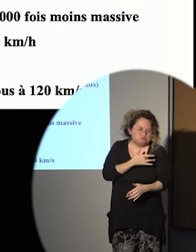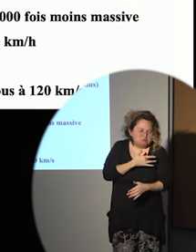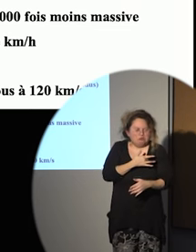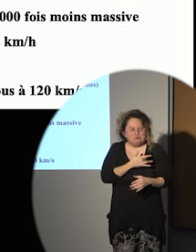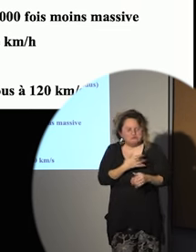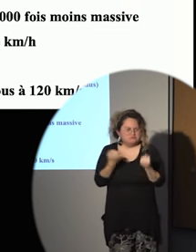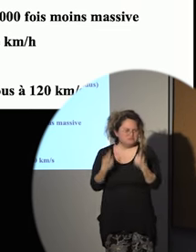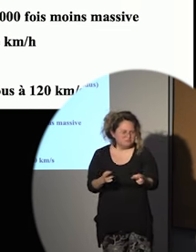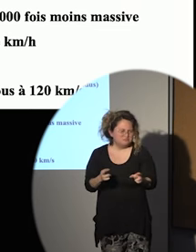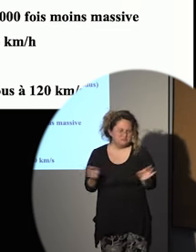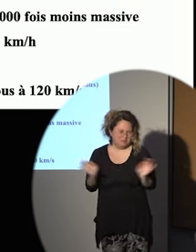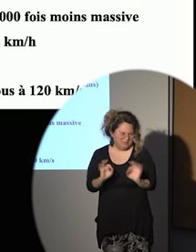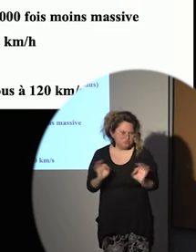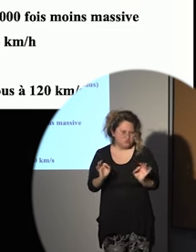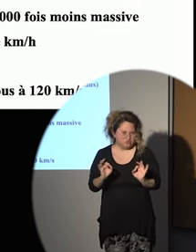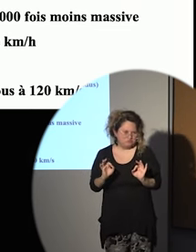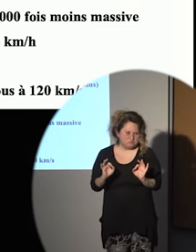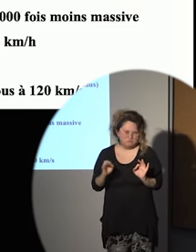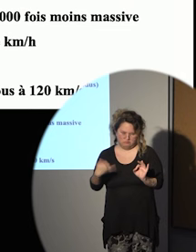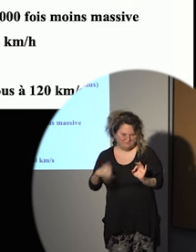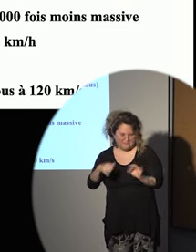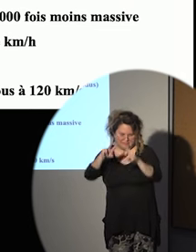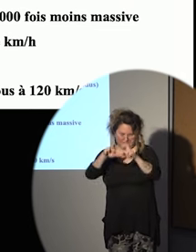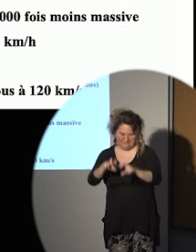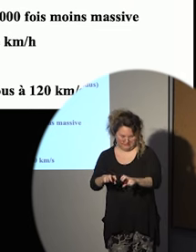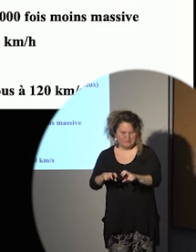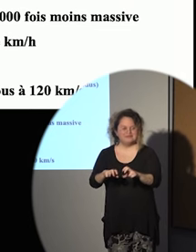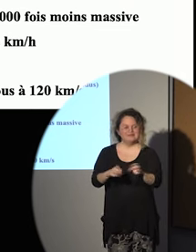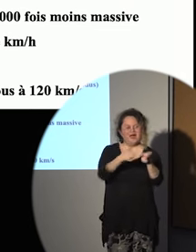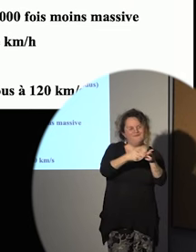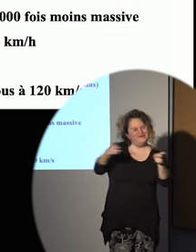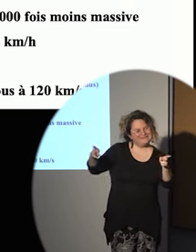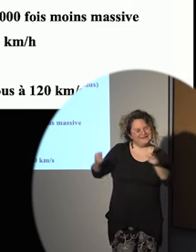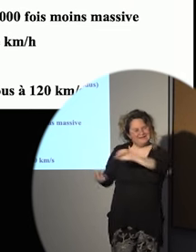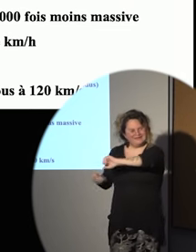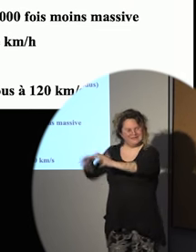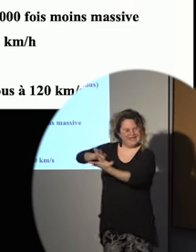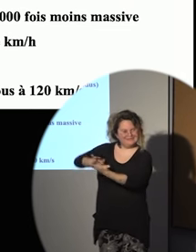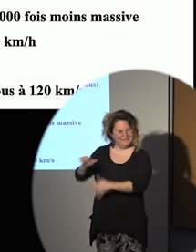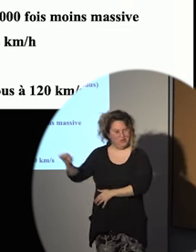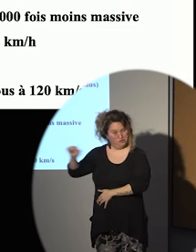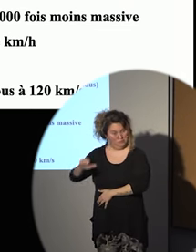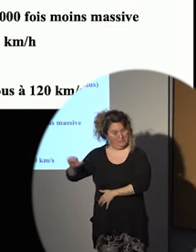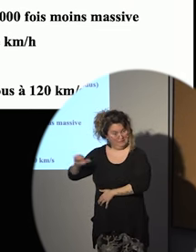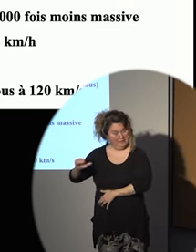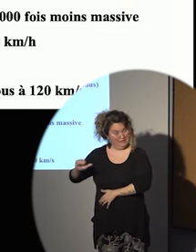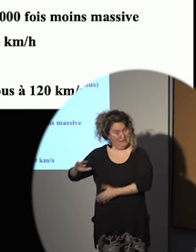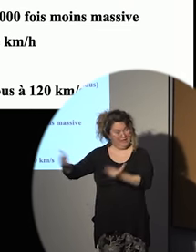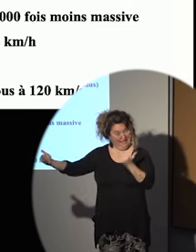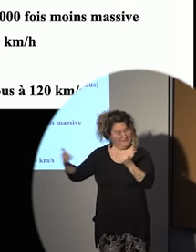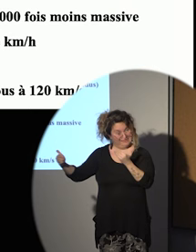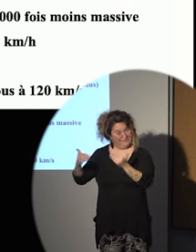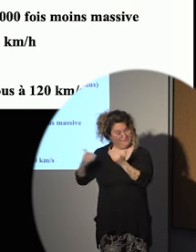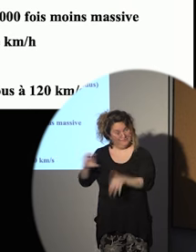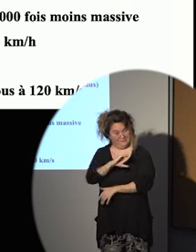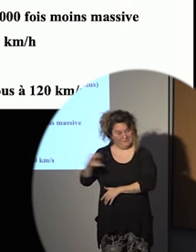aujourd'hui, il nous manque encore des données, la grande galaxie d'Andromède, elle, se rapproche de nous à 120 km par seconde, et